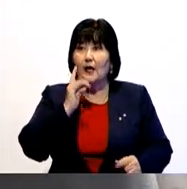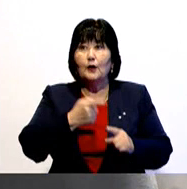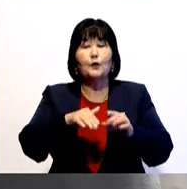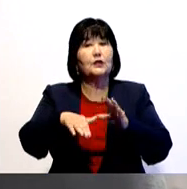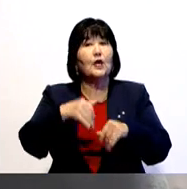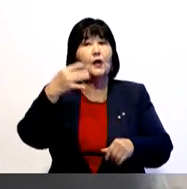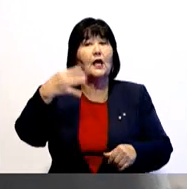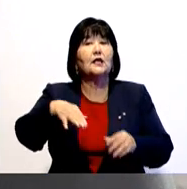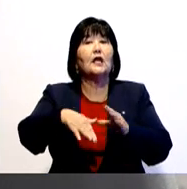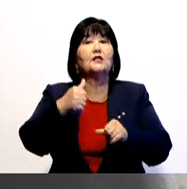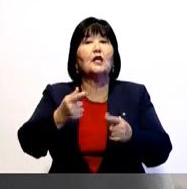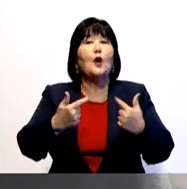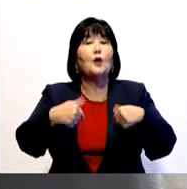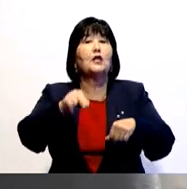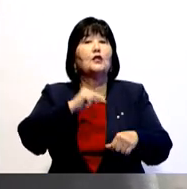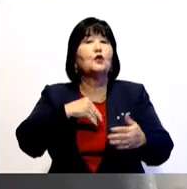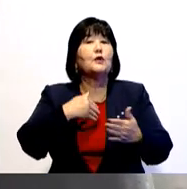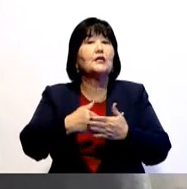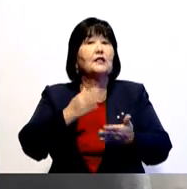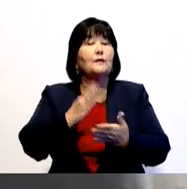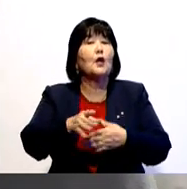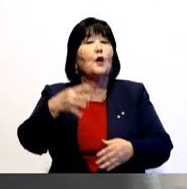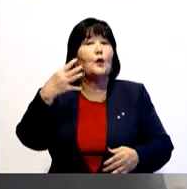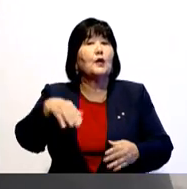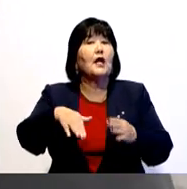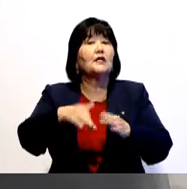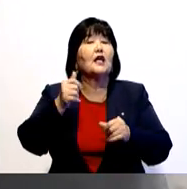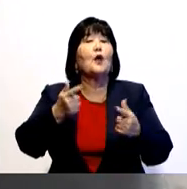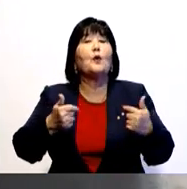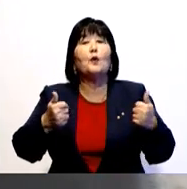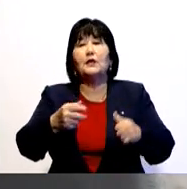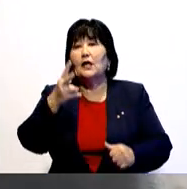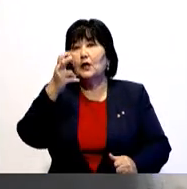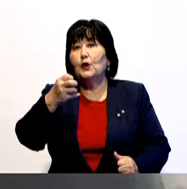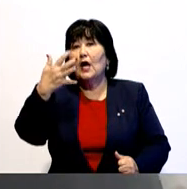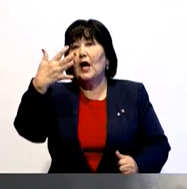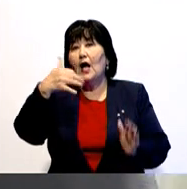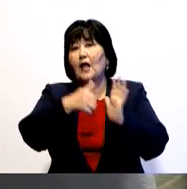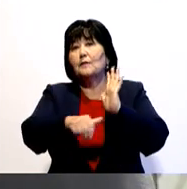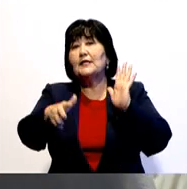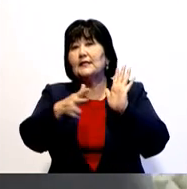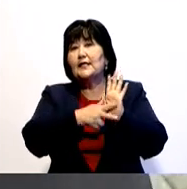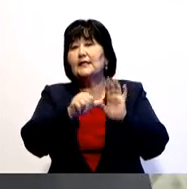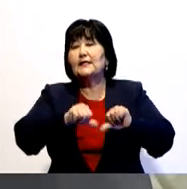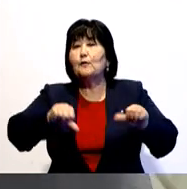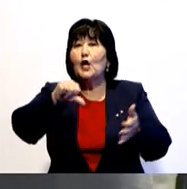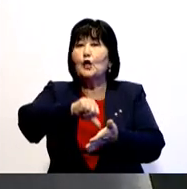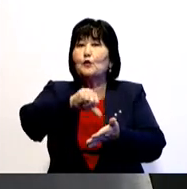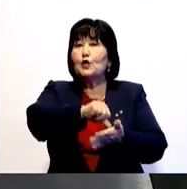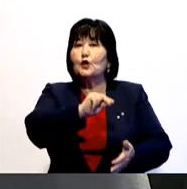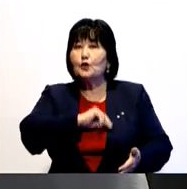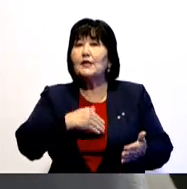сайлауда 40 сайлау учаскесі жұмыс жасап тұр. Ол 40 сайлау учаскесінде 268 комиссия мүшесі жұмыс